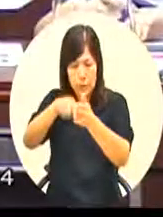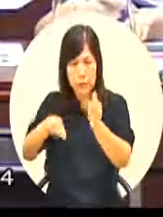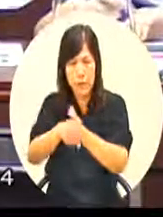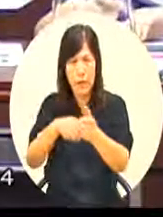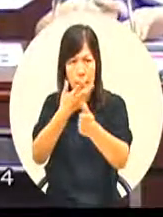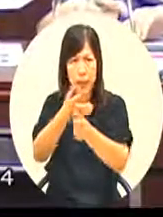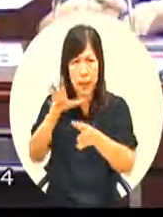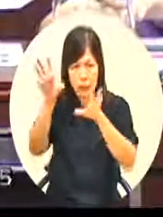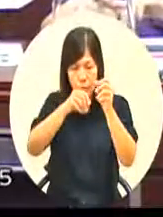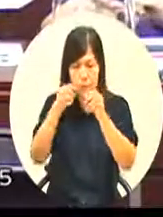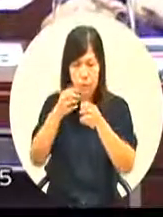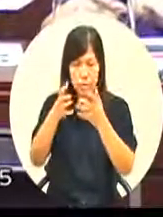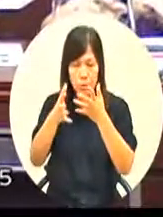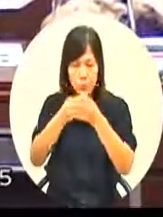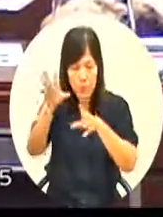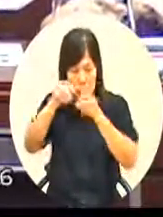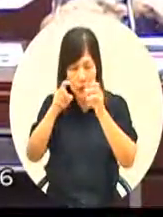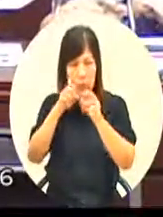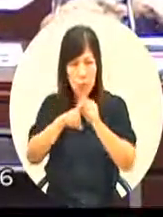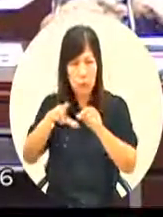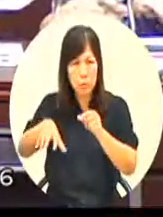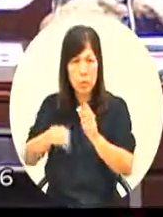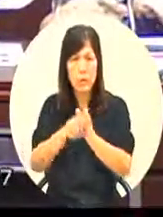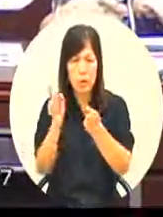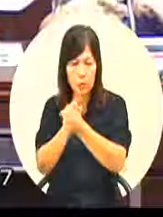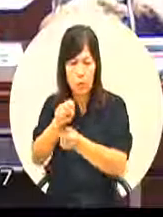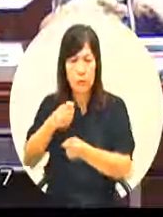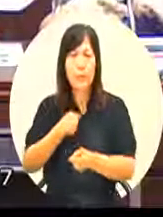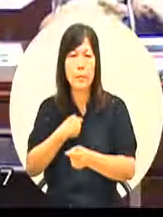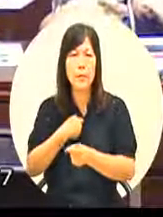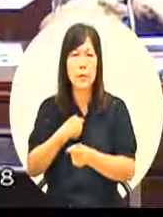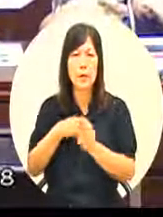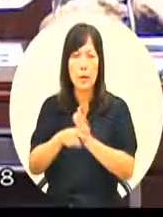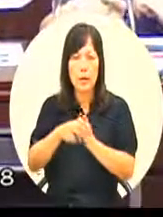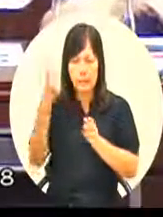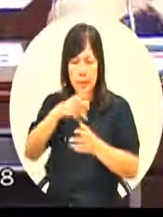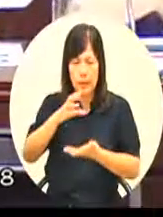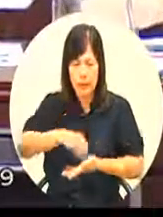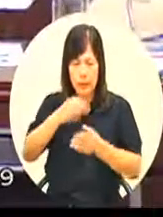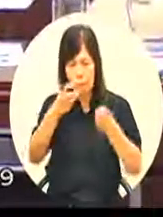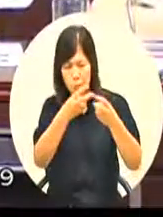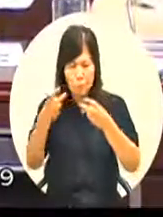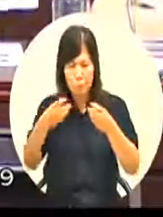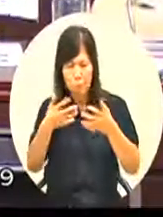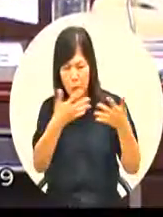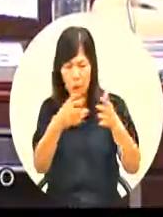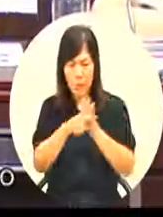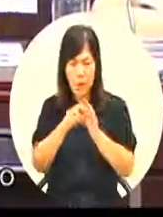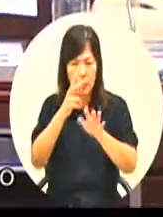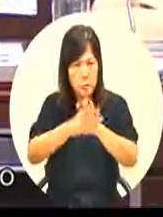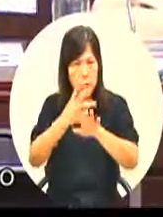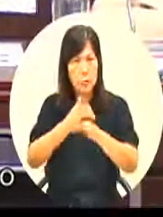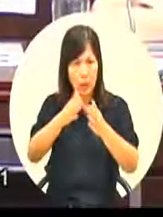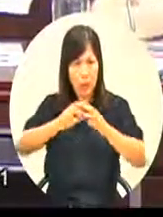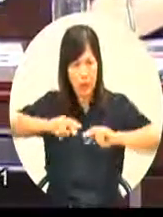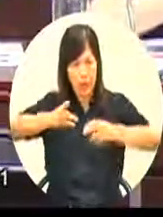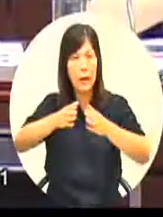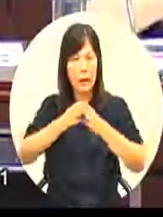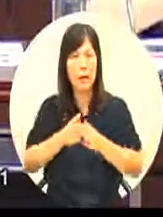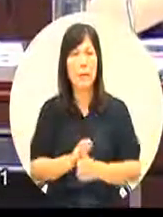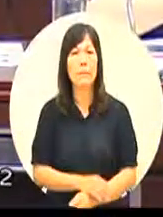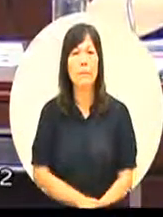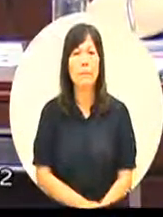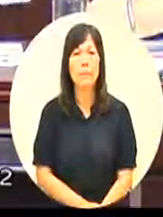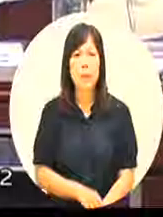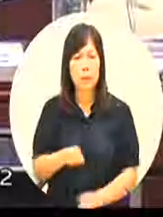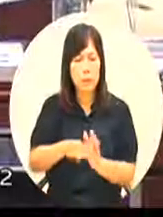制中心去深入了解，然后可以将来提出好的检讨方案，处理的方案要改变。 哦、我想这个、 嗯、